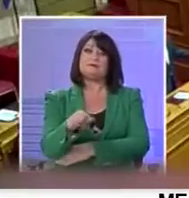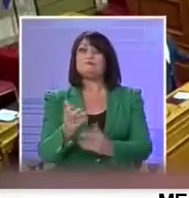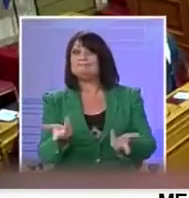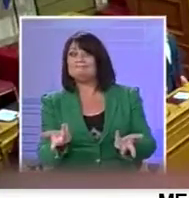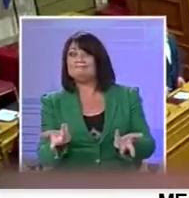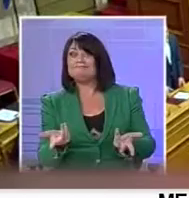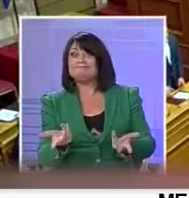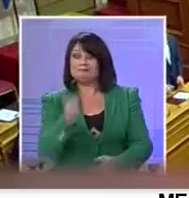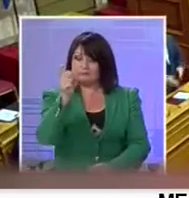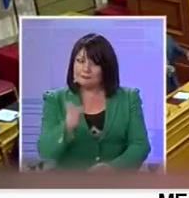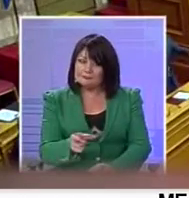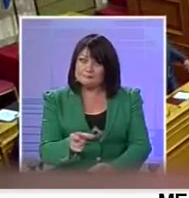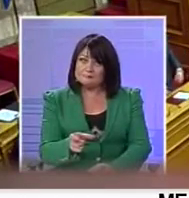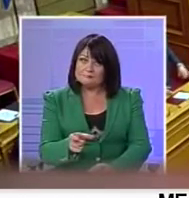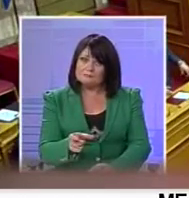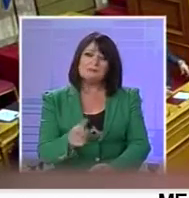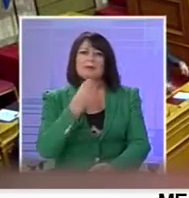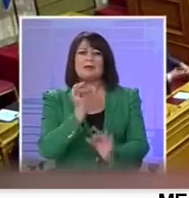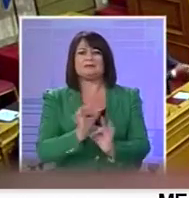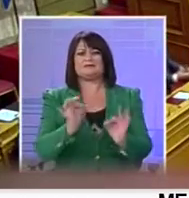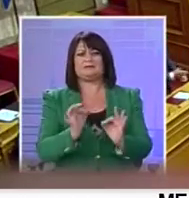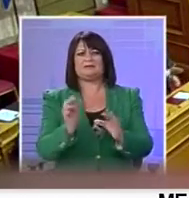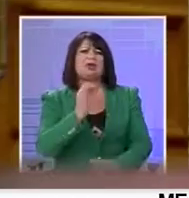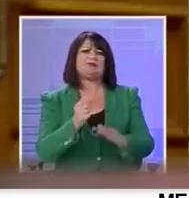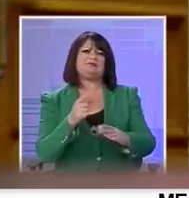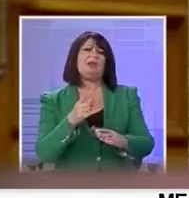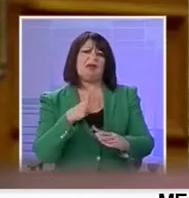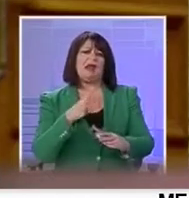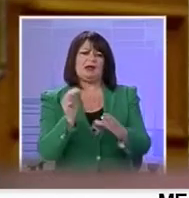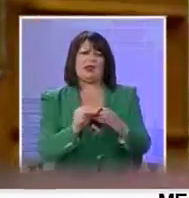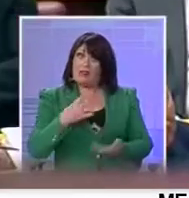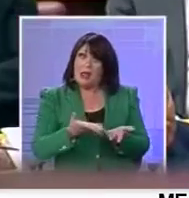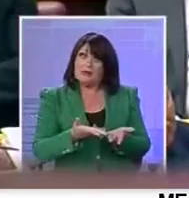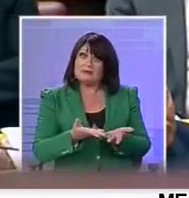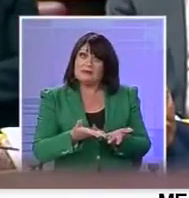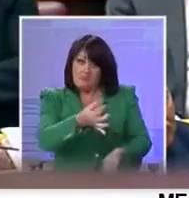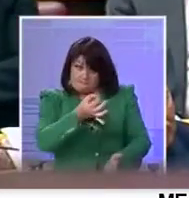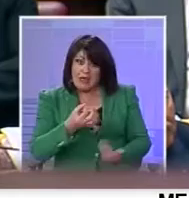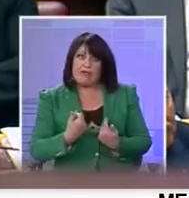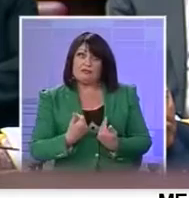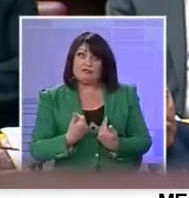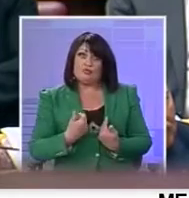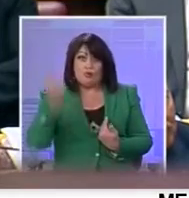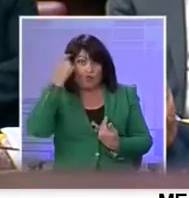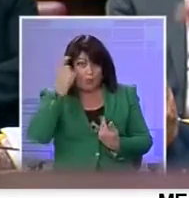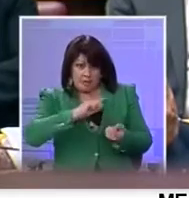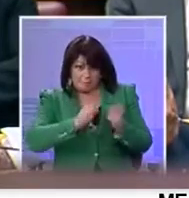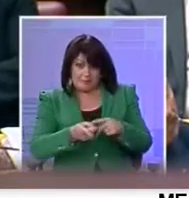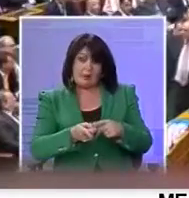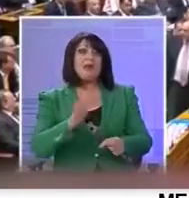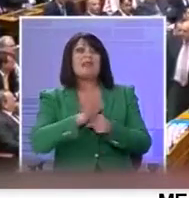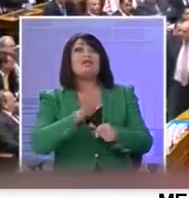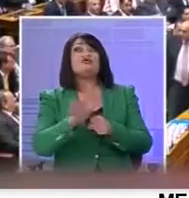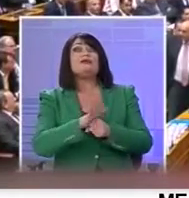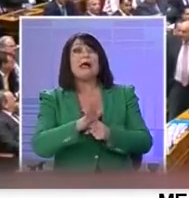των τραπεζών έως το τέλος του έτους και στη συνέχεια άνοιγμα του θέματος της απομείωσης του ελληνικού χρέους. Νωρίτερα, ο Βαγγέλης Μημαράκης υπογράμμισε πως